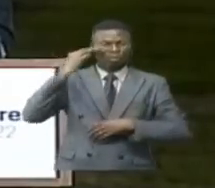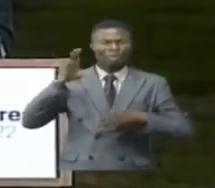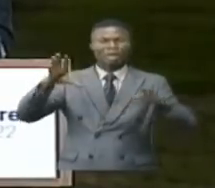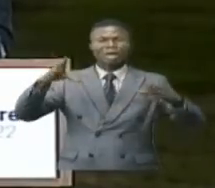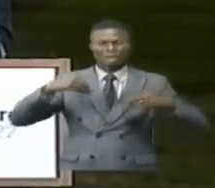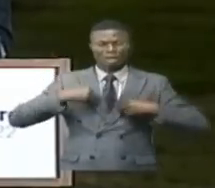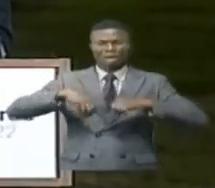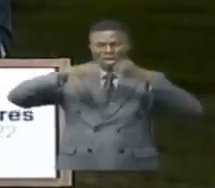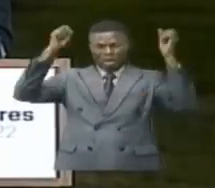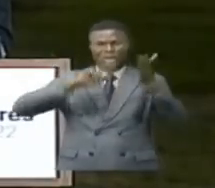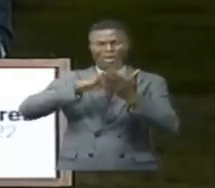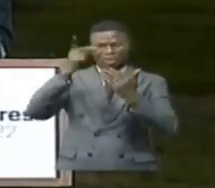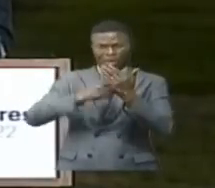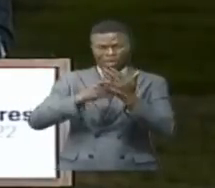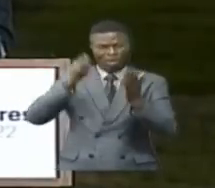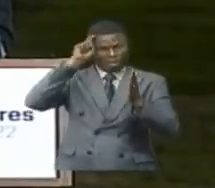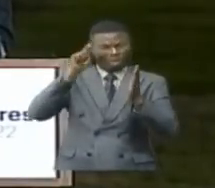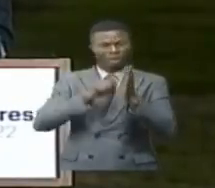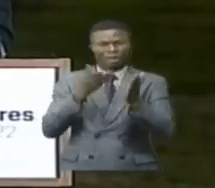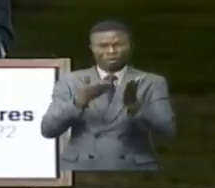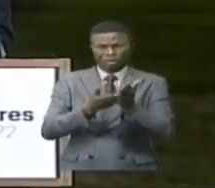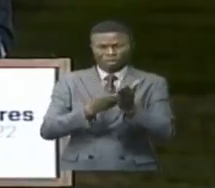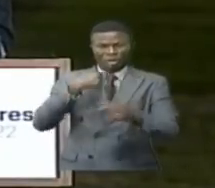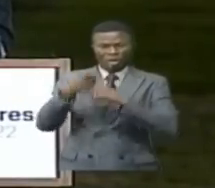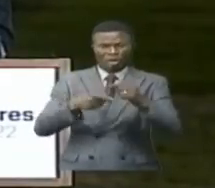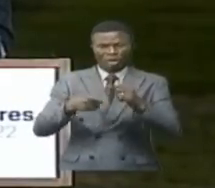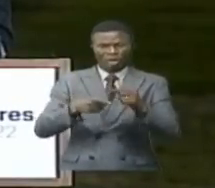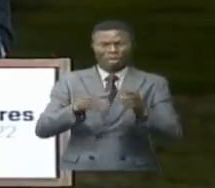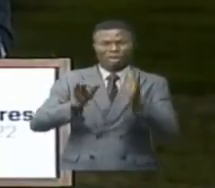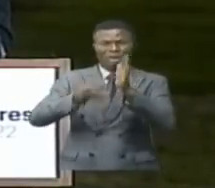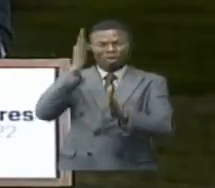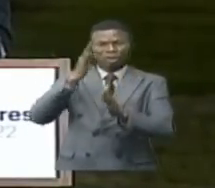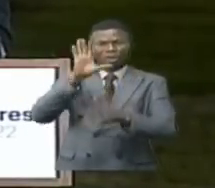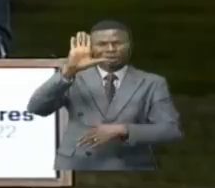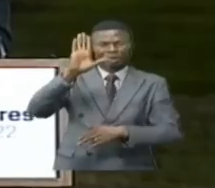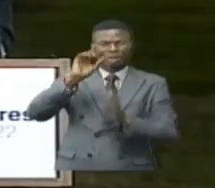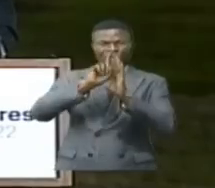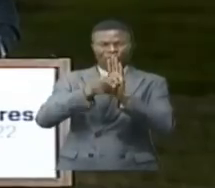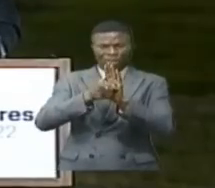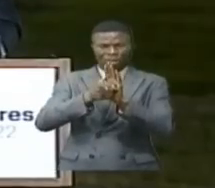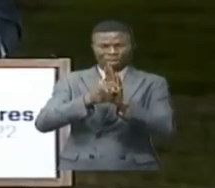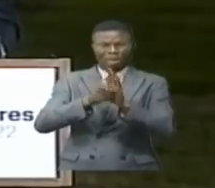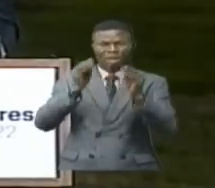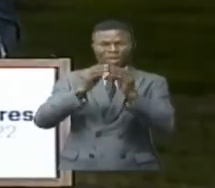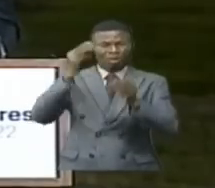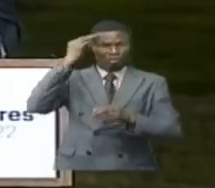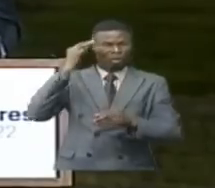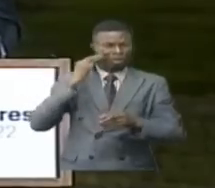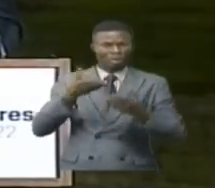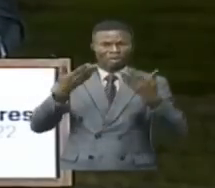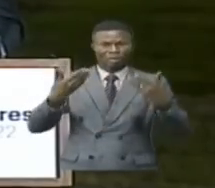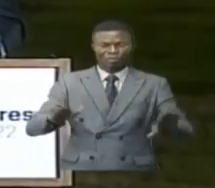adopté ce projet de texte. Commencé à 13h05,